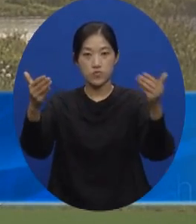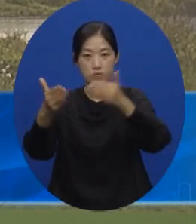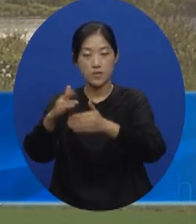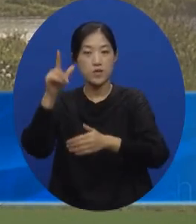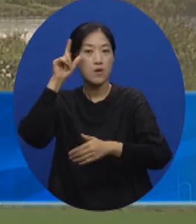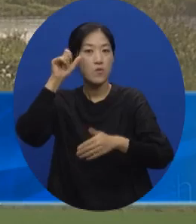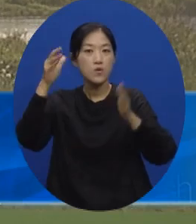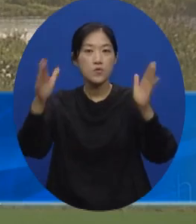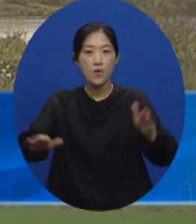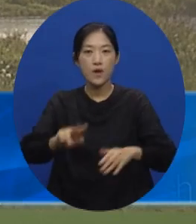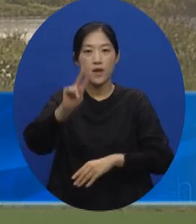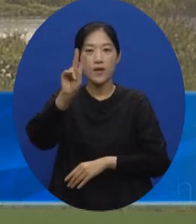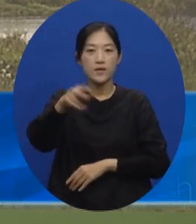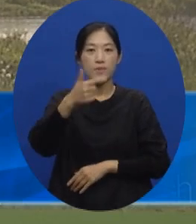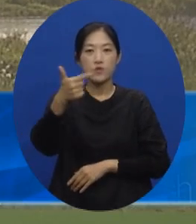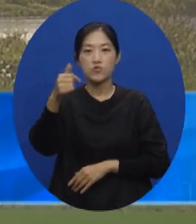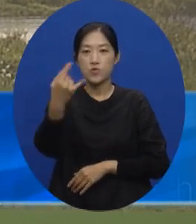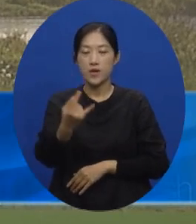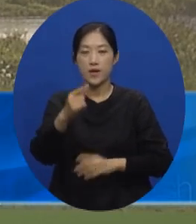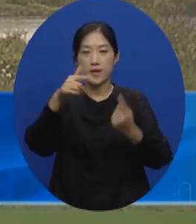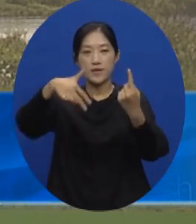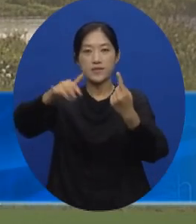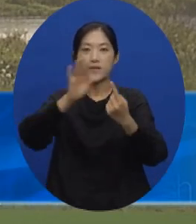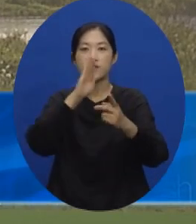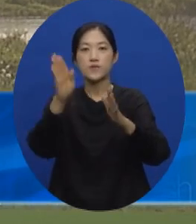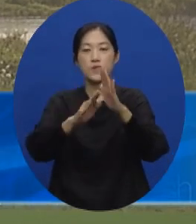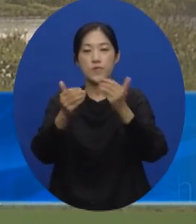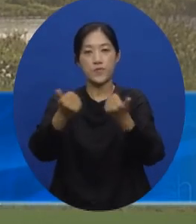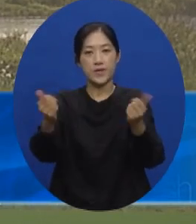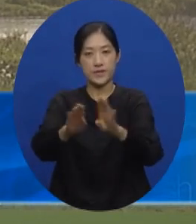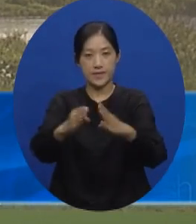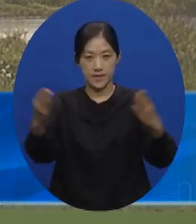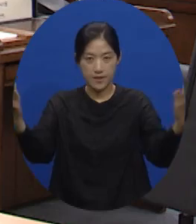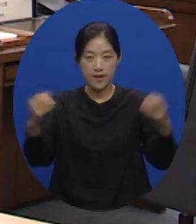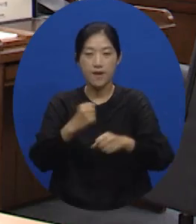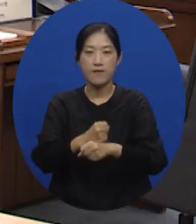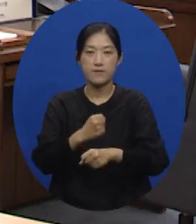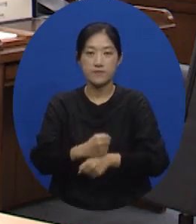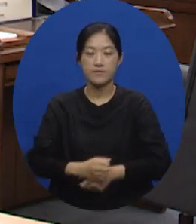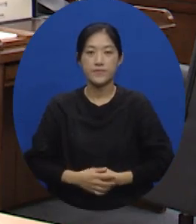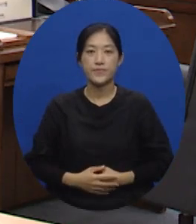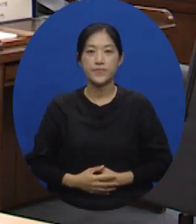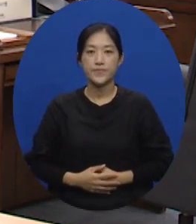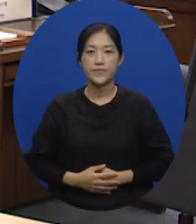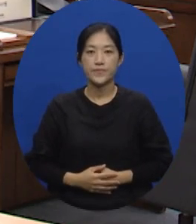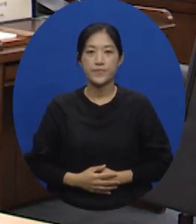동안 206회 1차 정례회를 개회합니다.